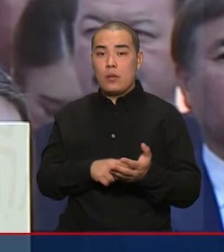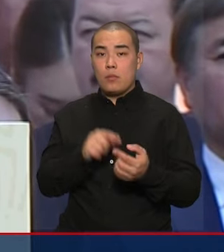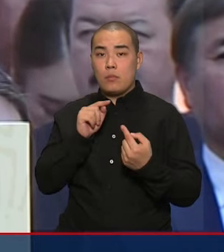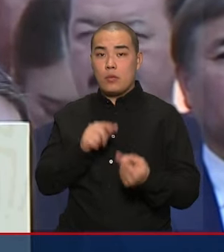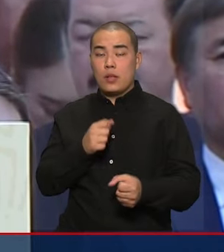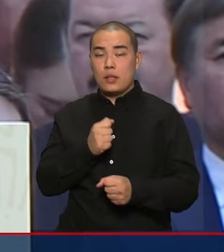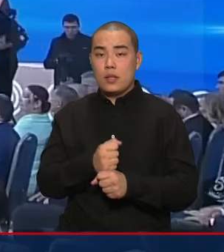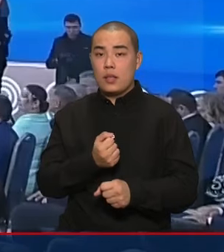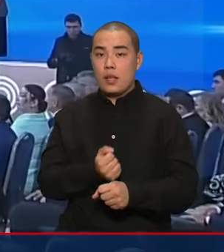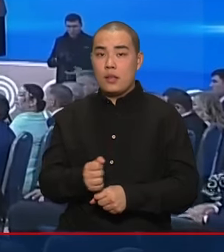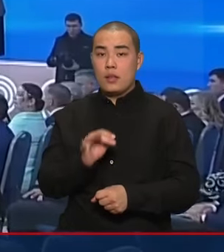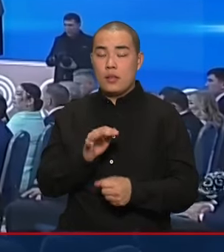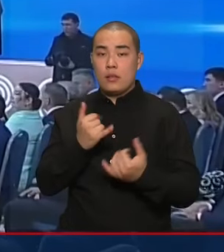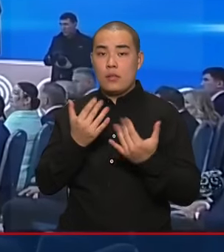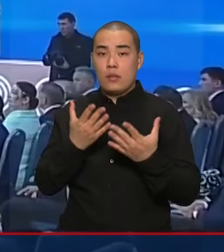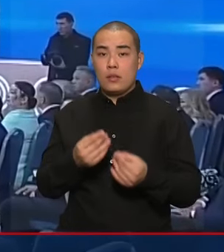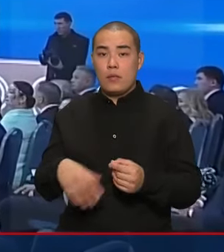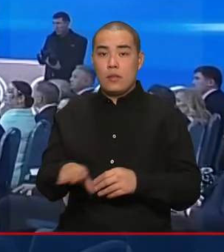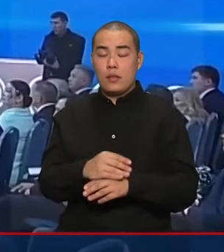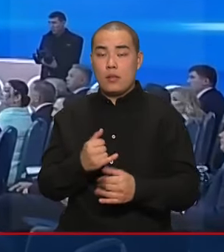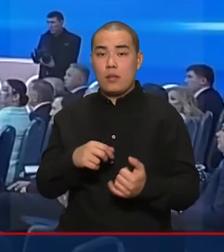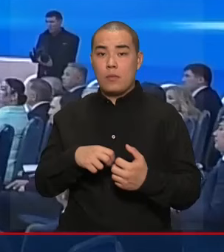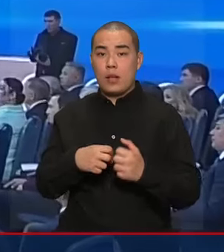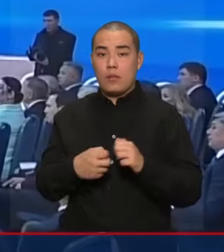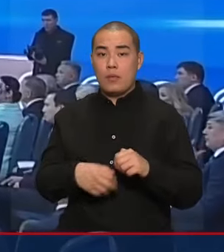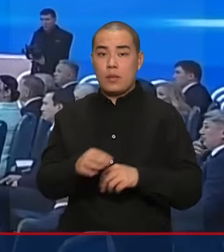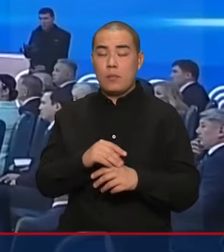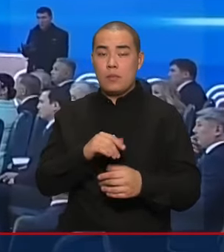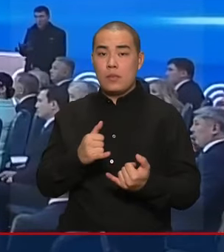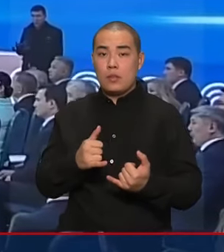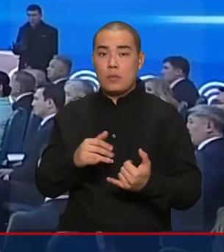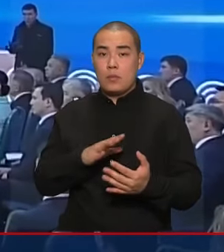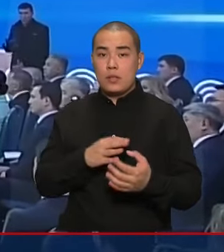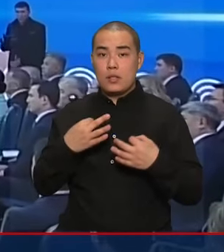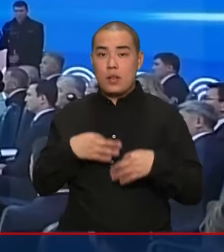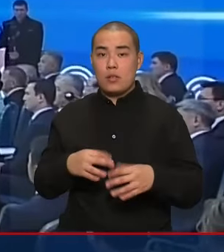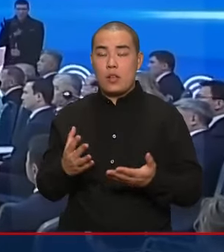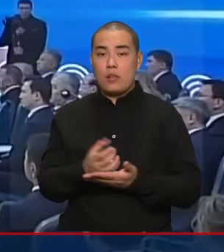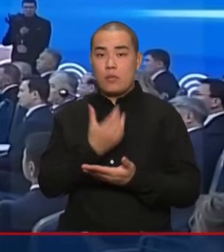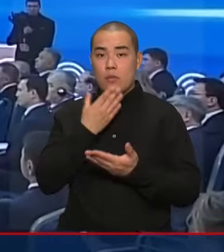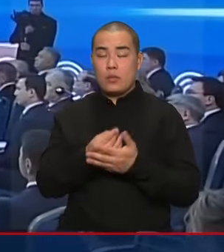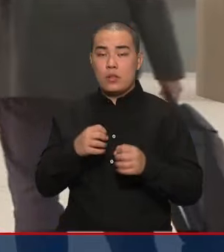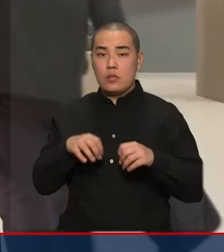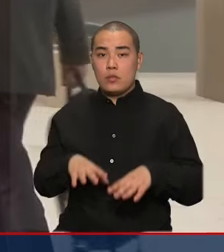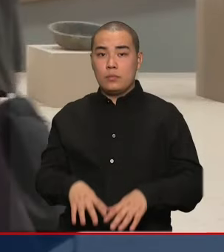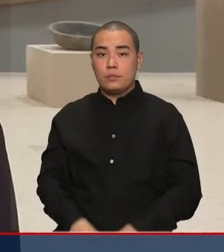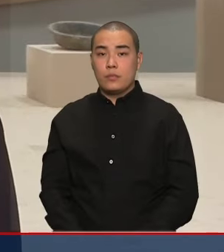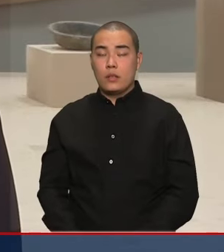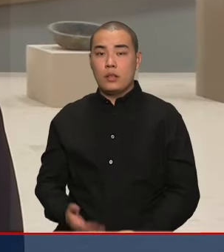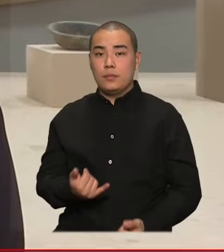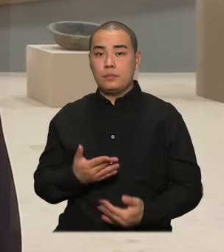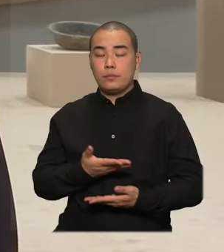противодействию насилию. И сегодня все поднятые членами курултая проблемы сразу нашли свое решение. Я